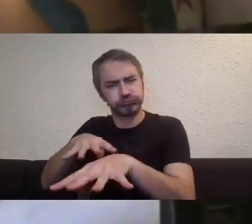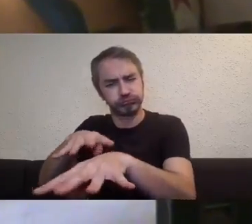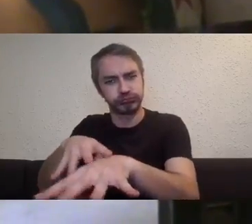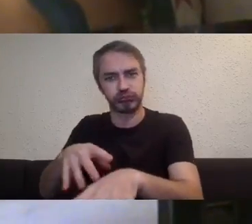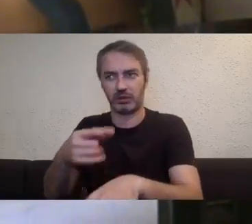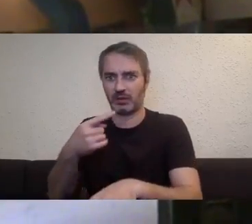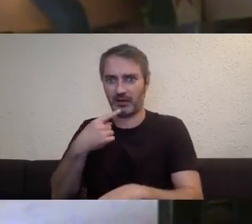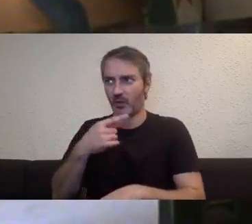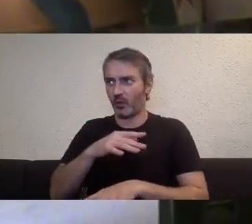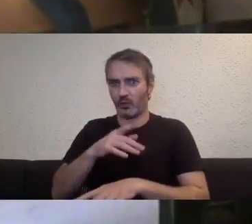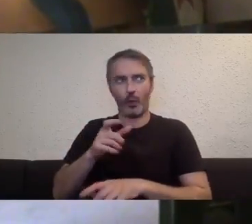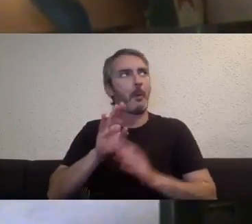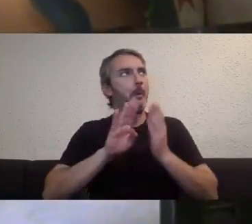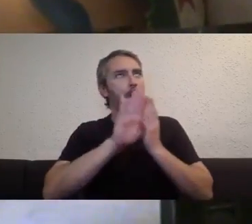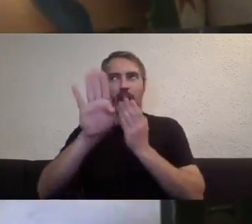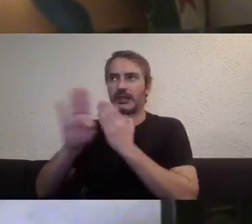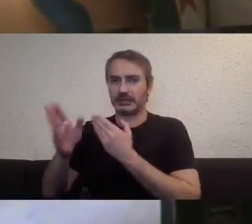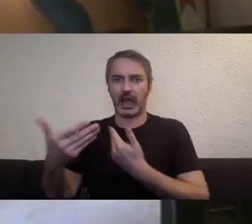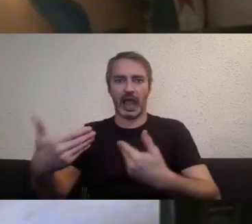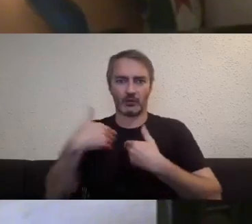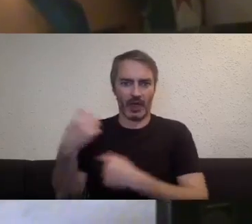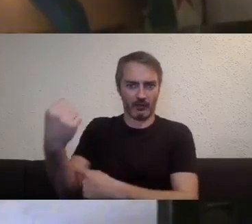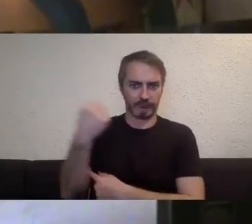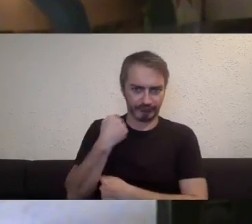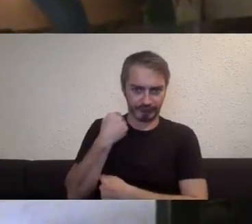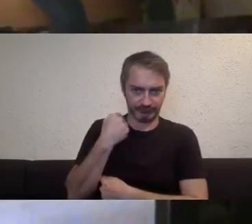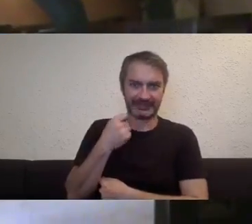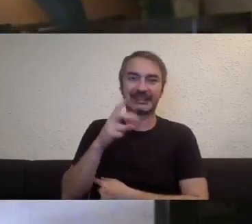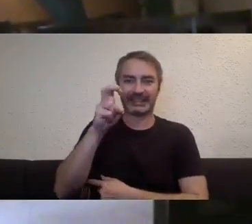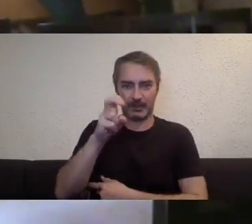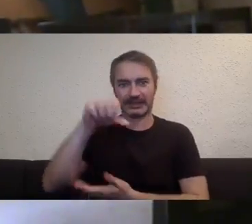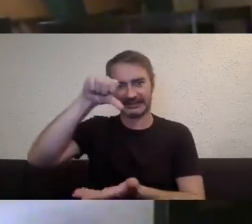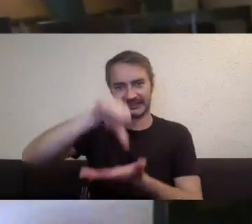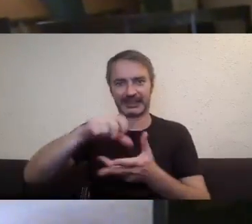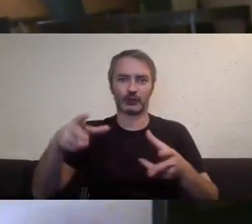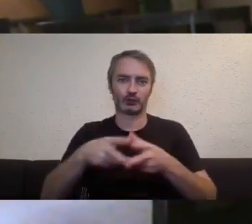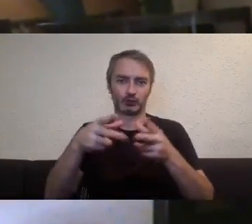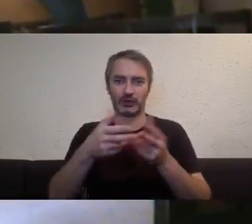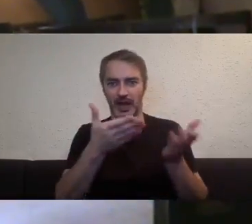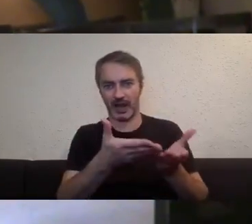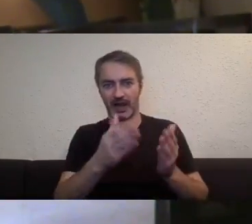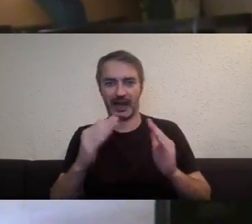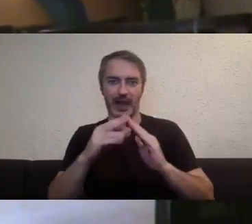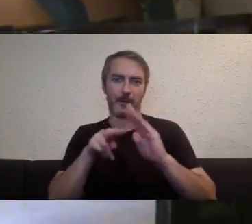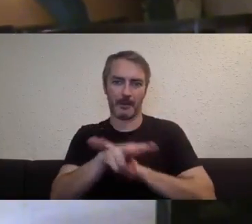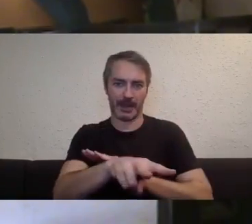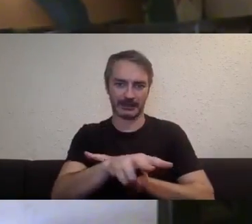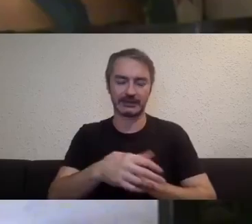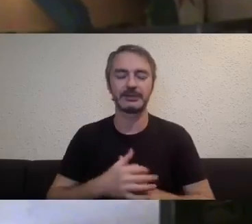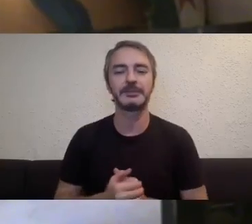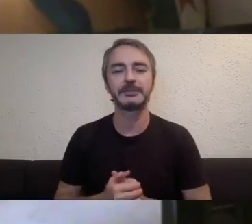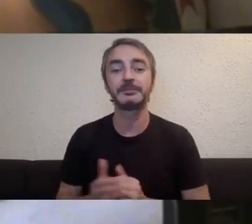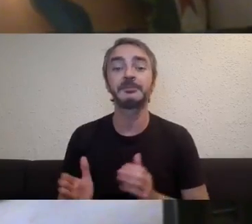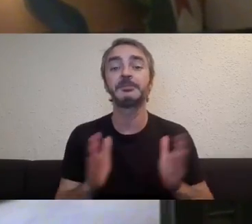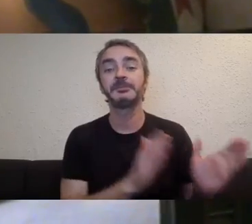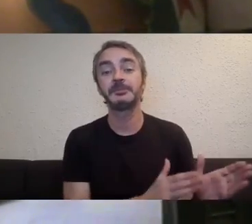Sants, no? I que demostren bastant, pues, la solidaritat dels veïns envers el centre social.